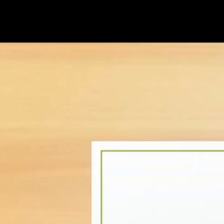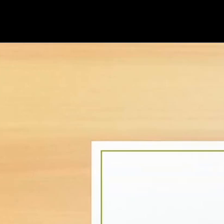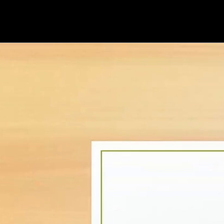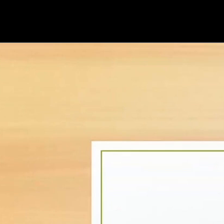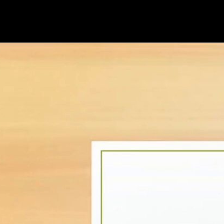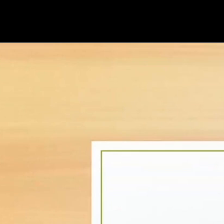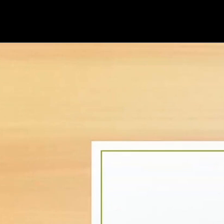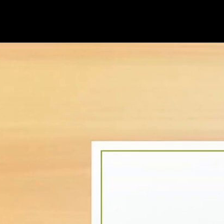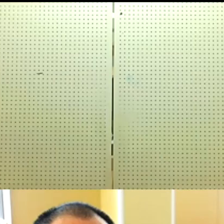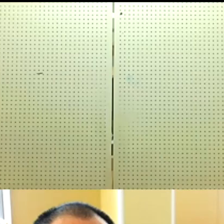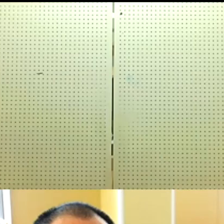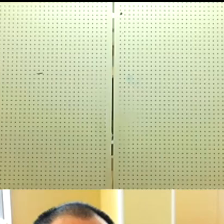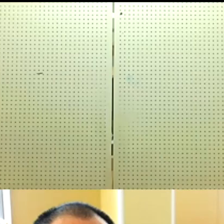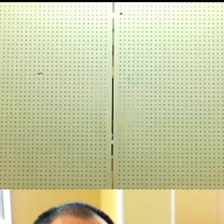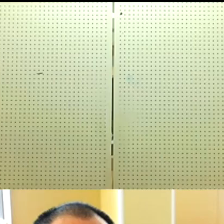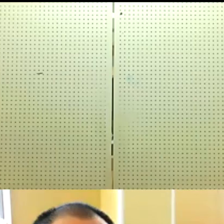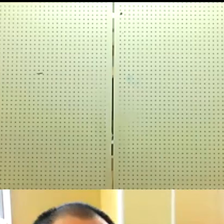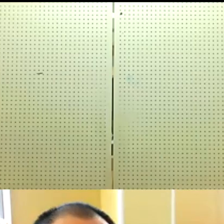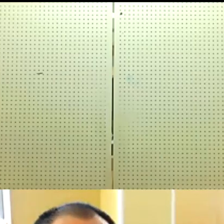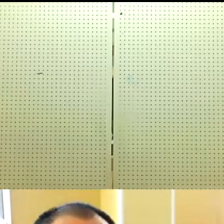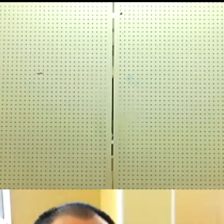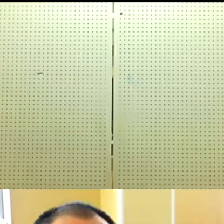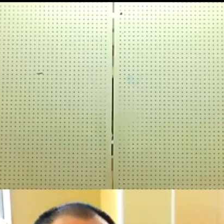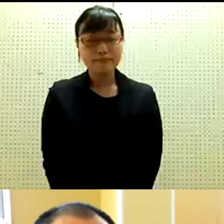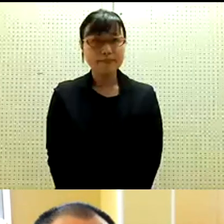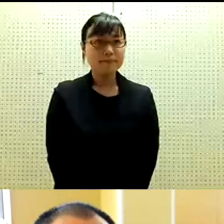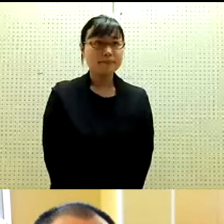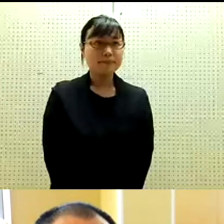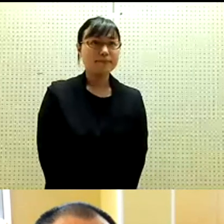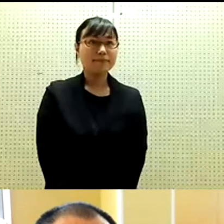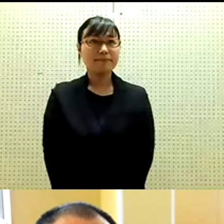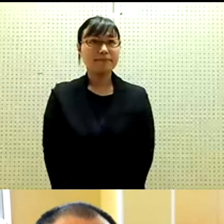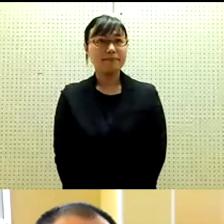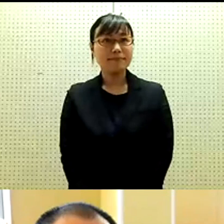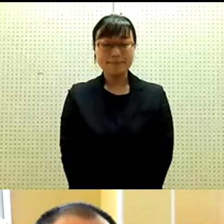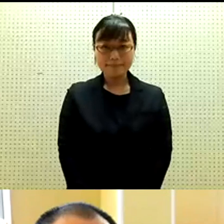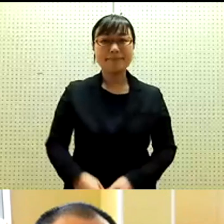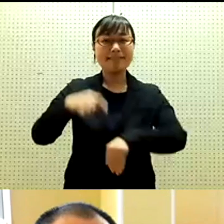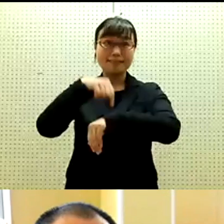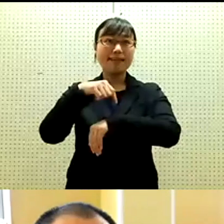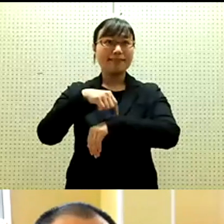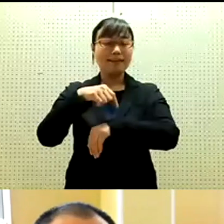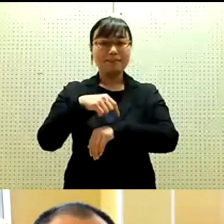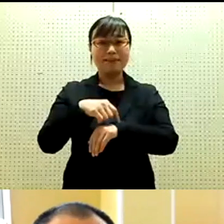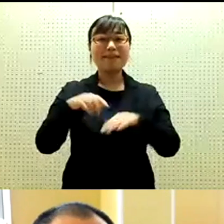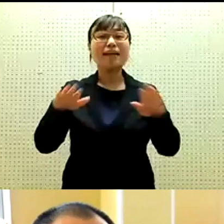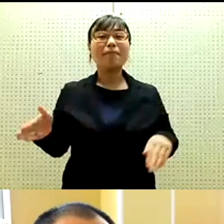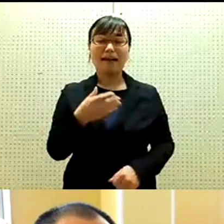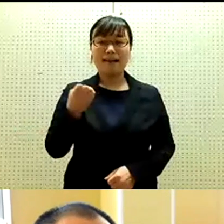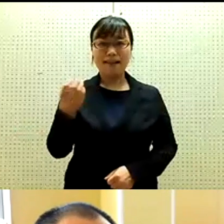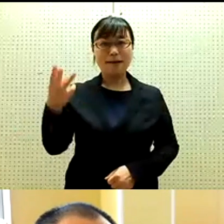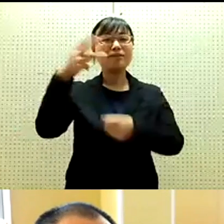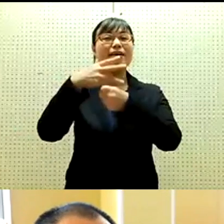定刻となりましたので、これより令和3年度第2回教育推進会議を開催いたします